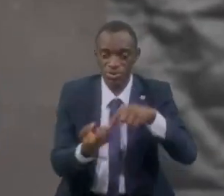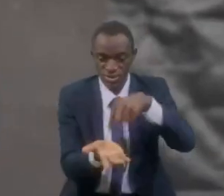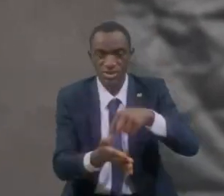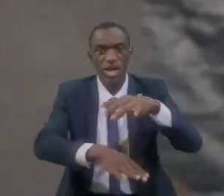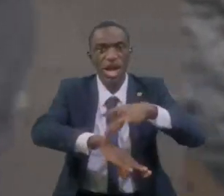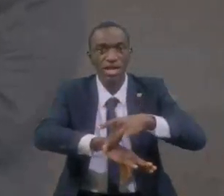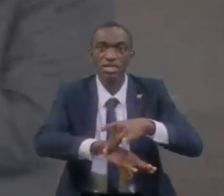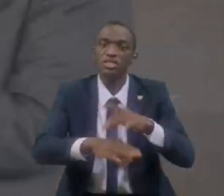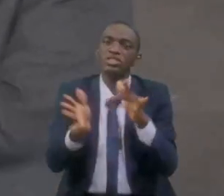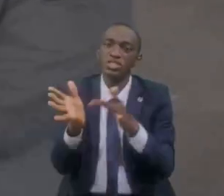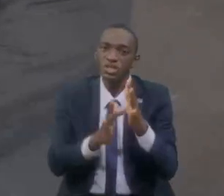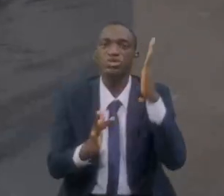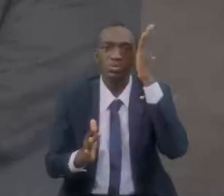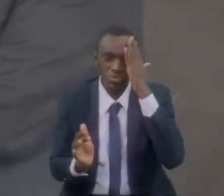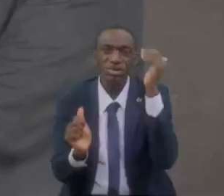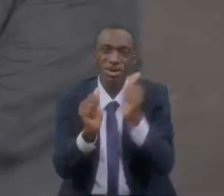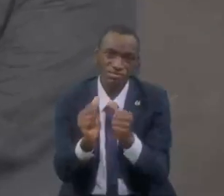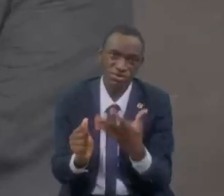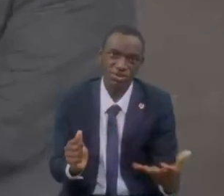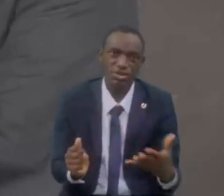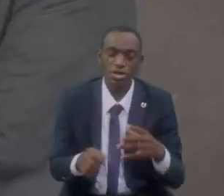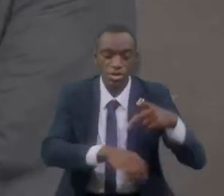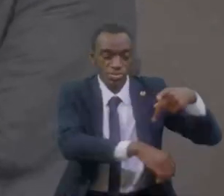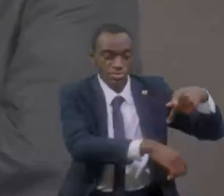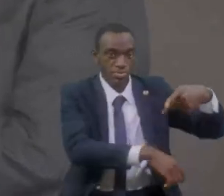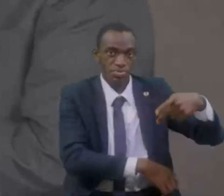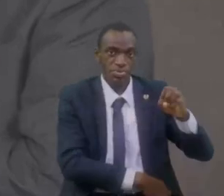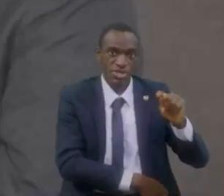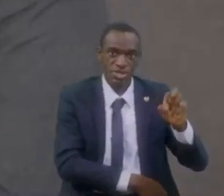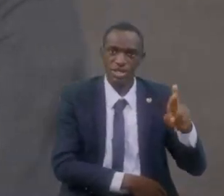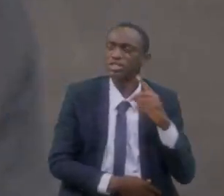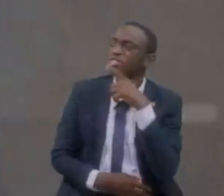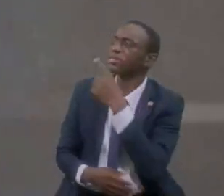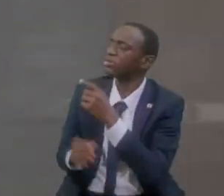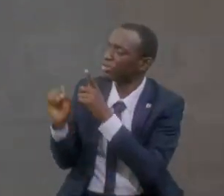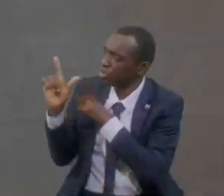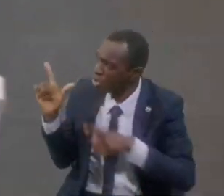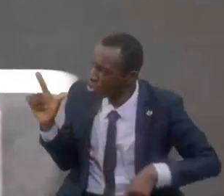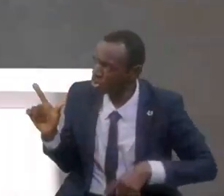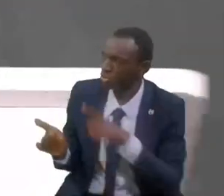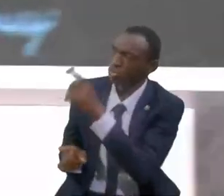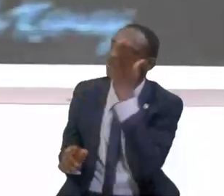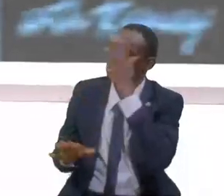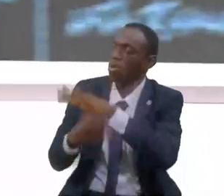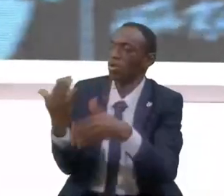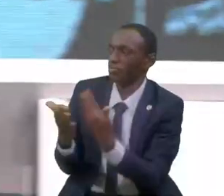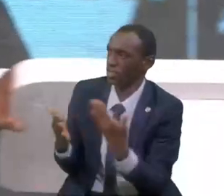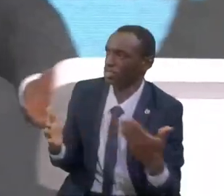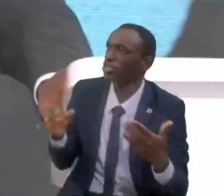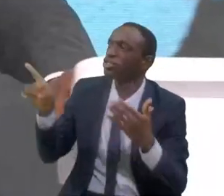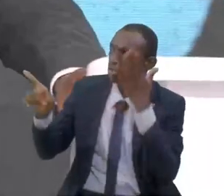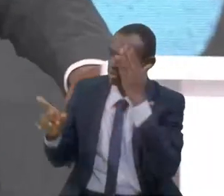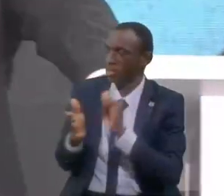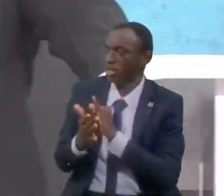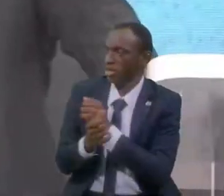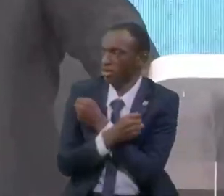connaît toutes choses. Pierre dit, Seigneur, tu connais tout. Tu sais que je t'aime. Il connaît tout.